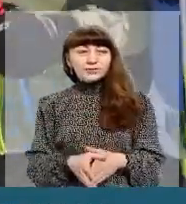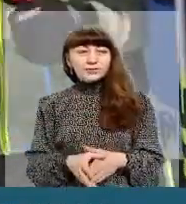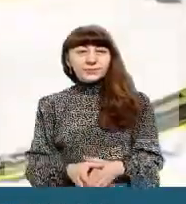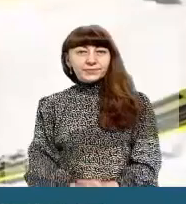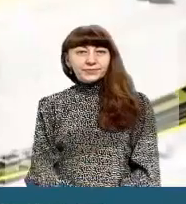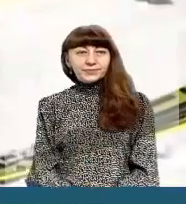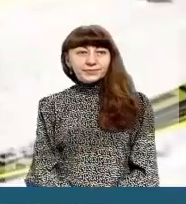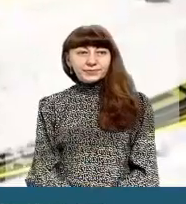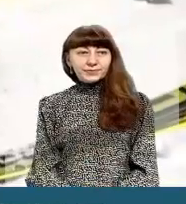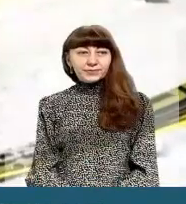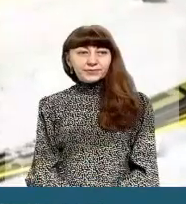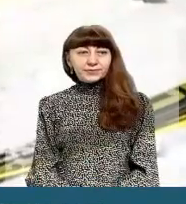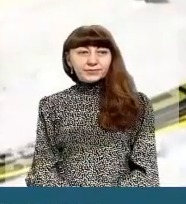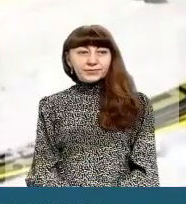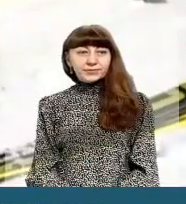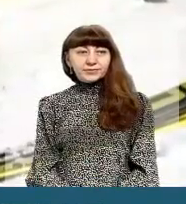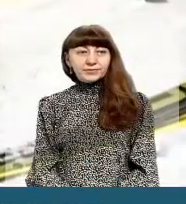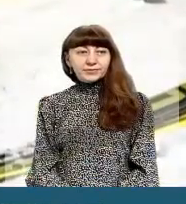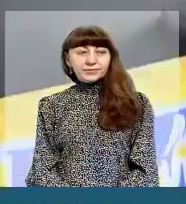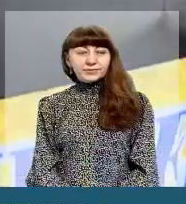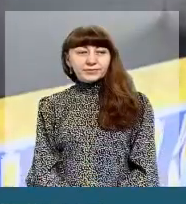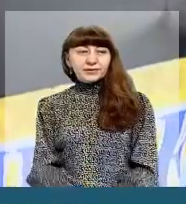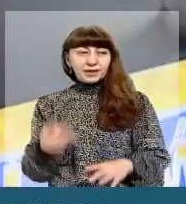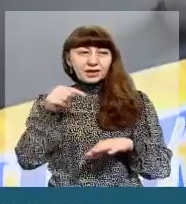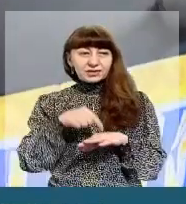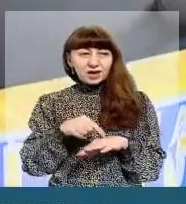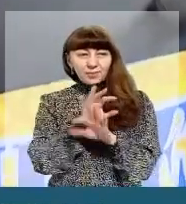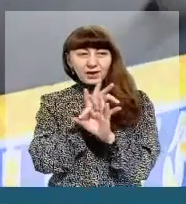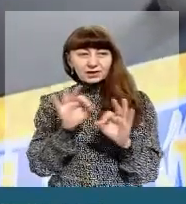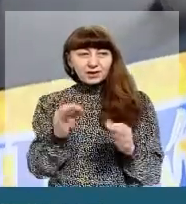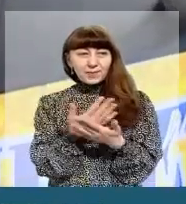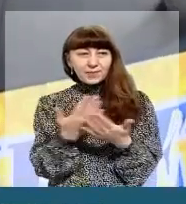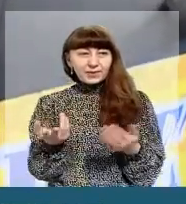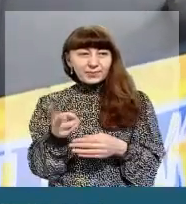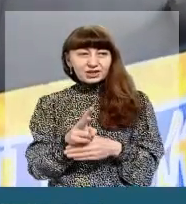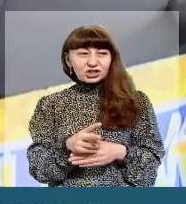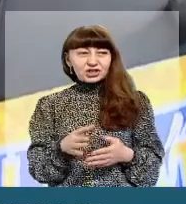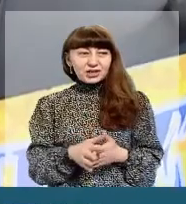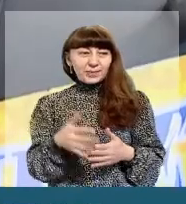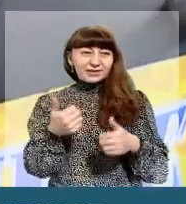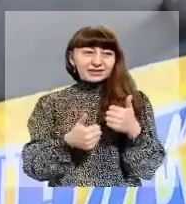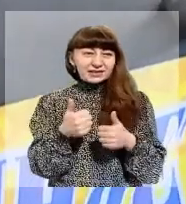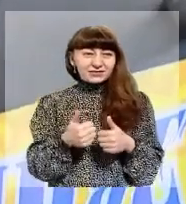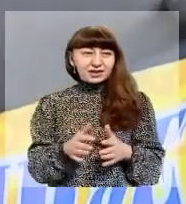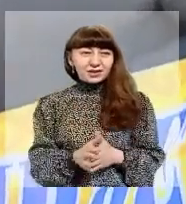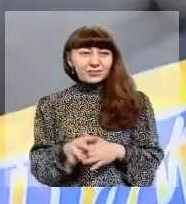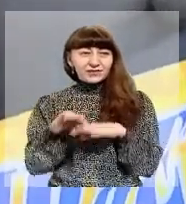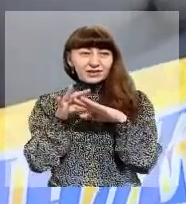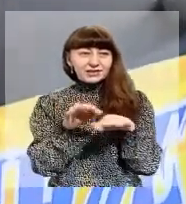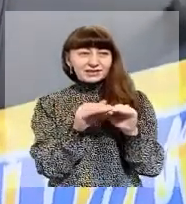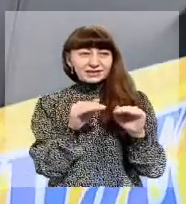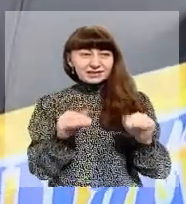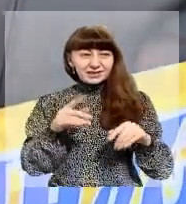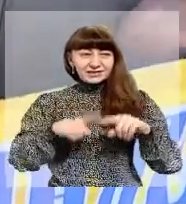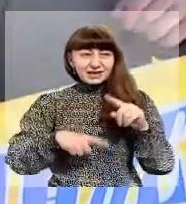ее жителям Североказахстанской области. Настроение замечательное. Мы пришли поболеть, посоревноваться, привели деток